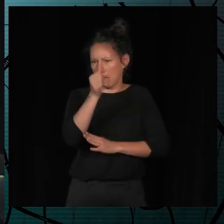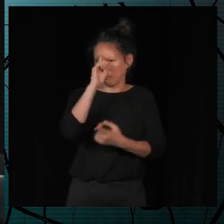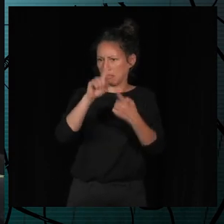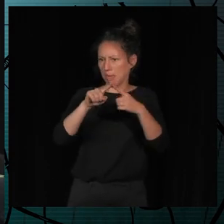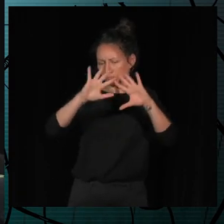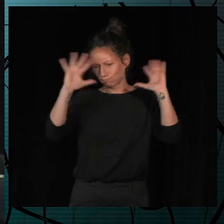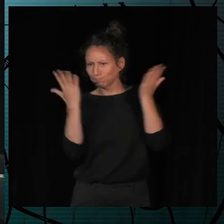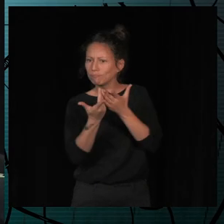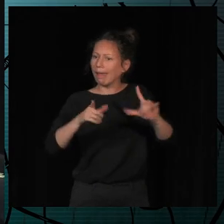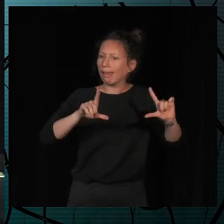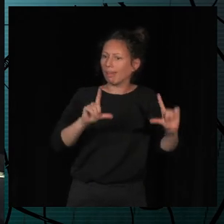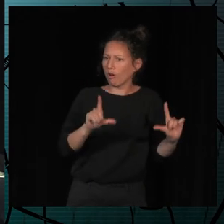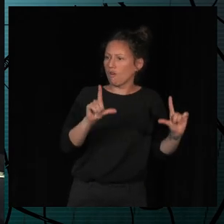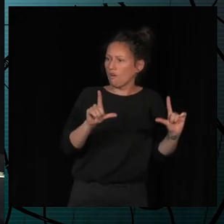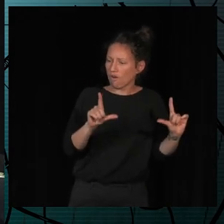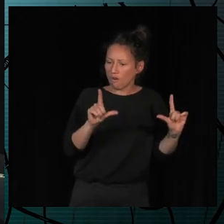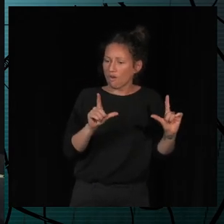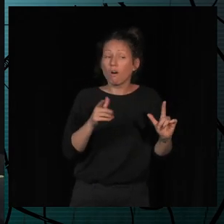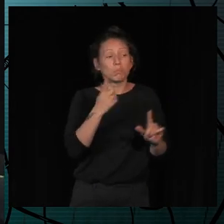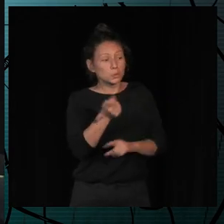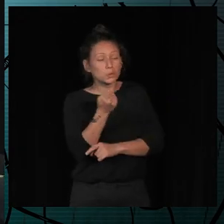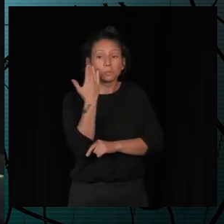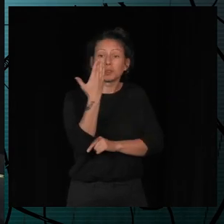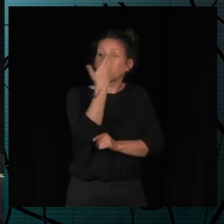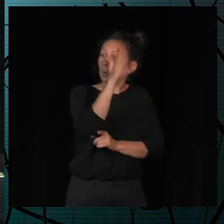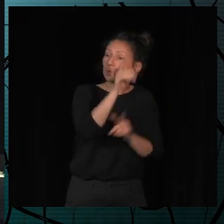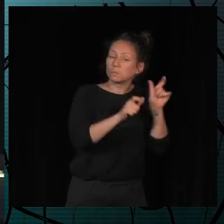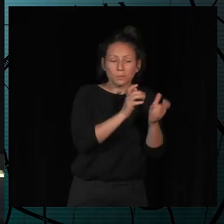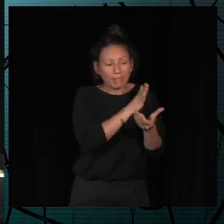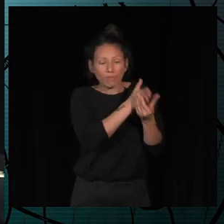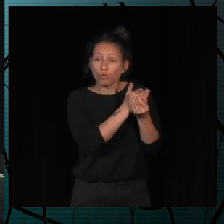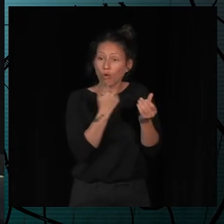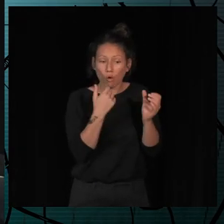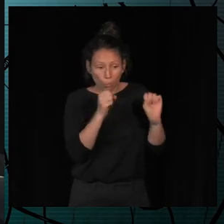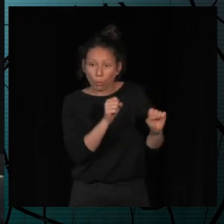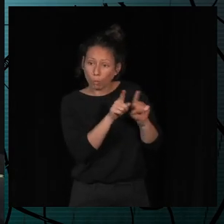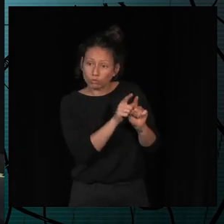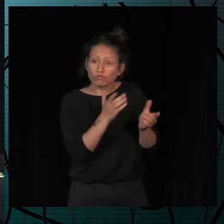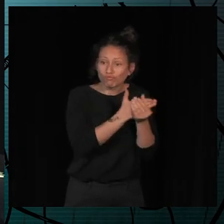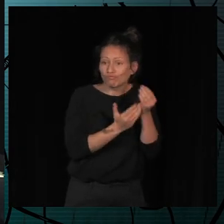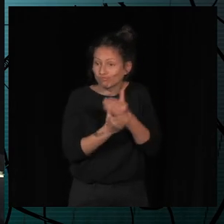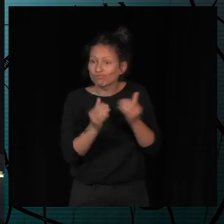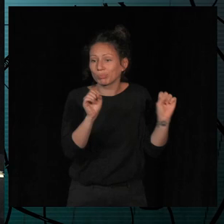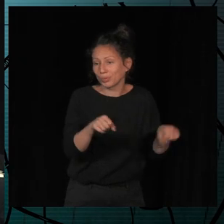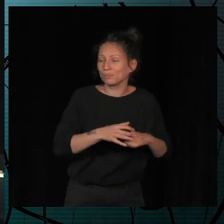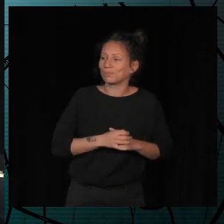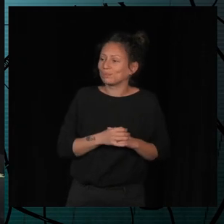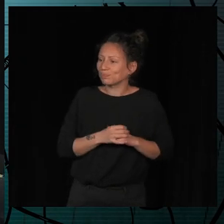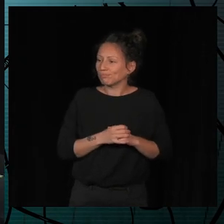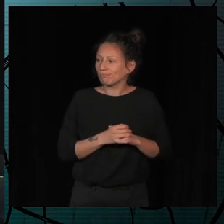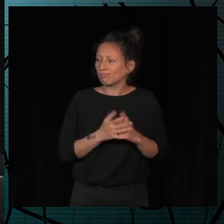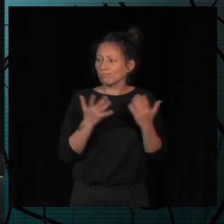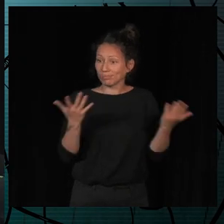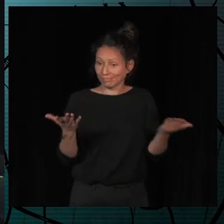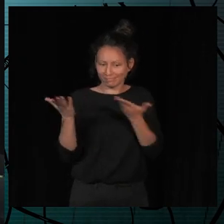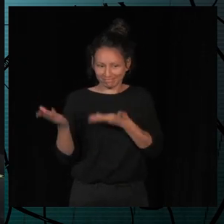ouverte donc je propose aux autres intervenants d'intervenir aussi évidemment sur sur le sur le sujet et bah comme on avait prévu de le